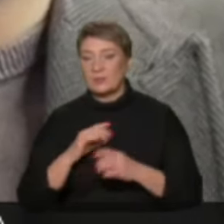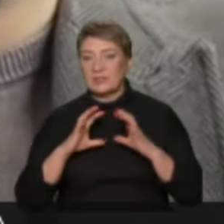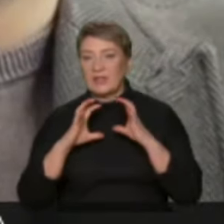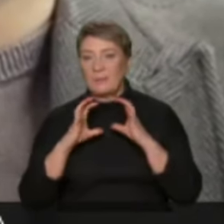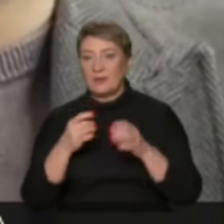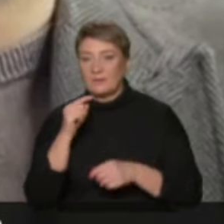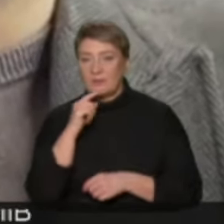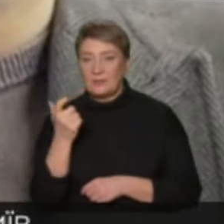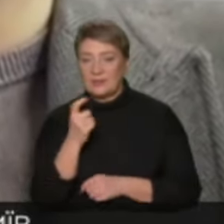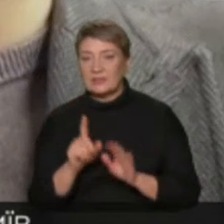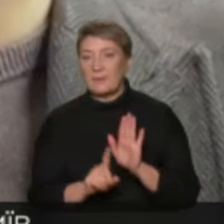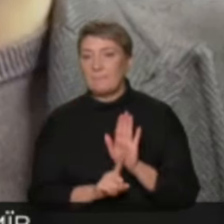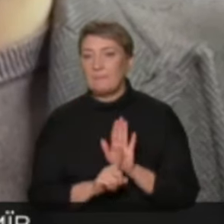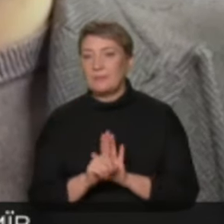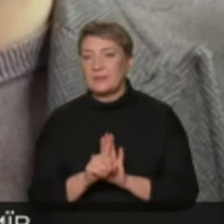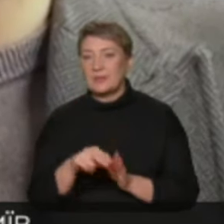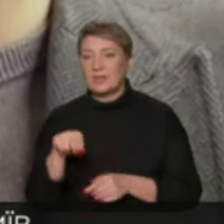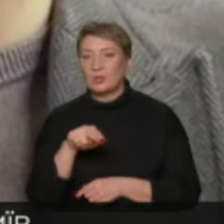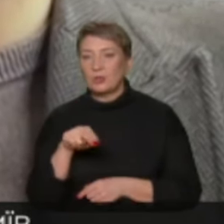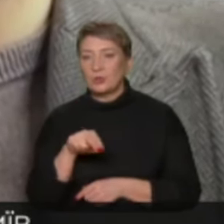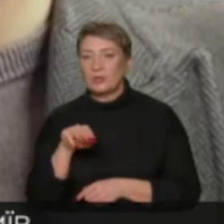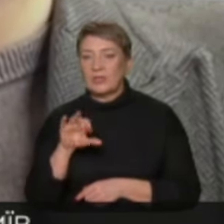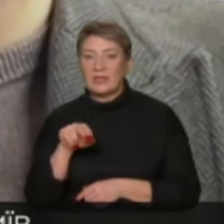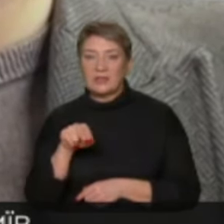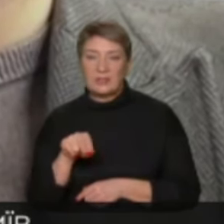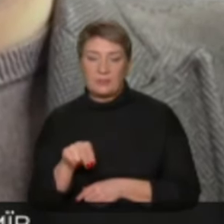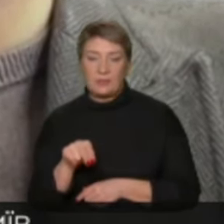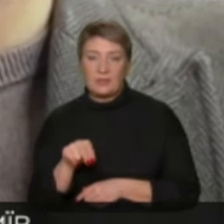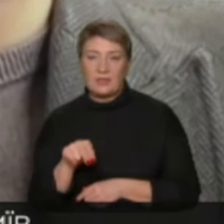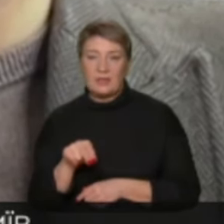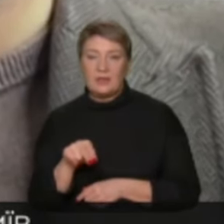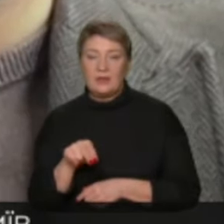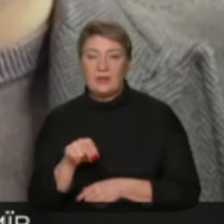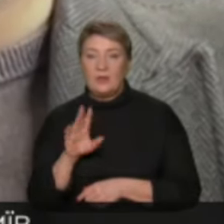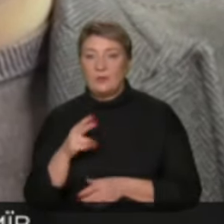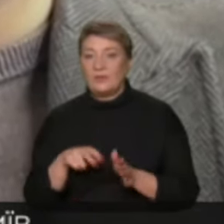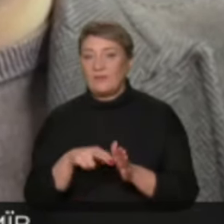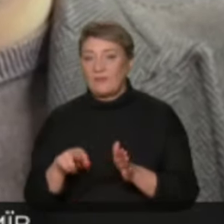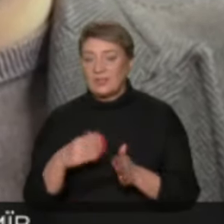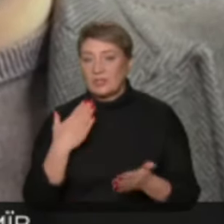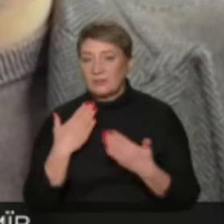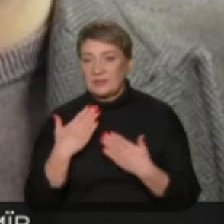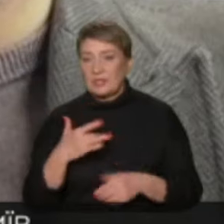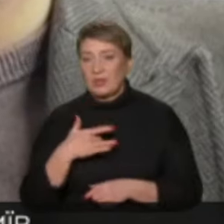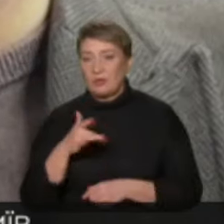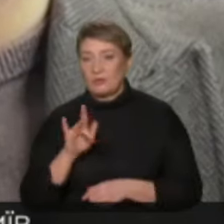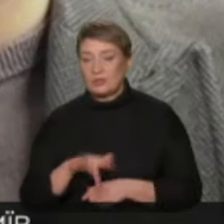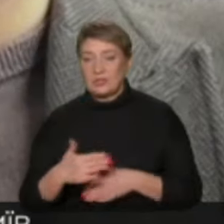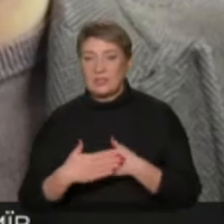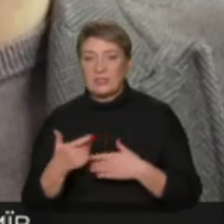Но с приходом Дональда Трампа он вышел из этих переговоров и ожесточил эти